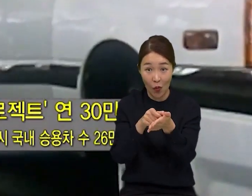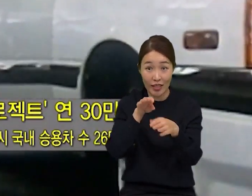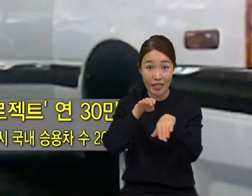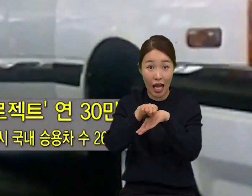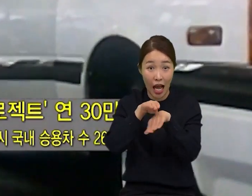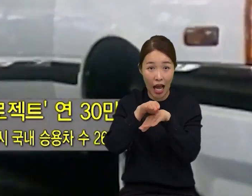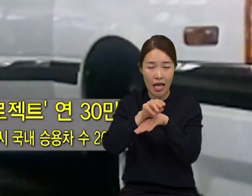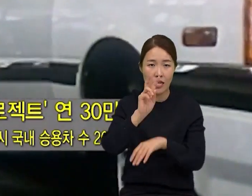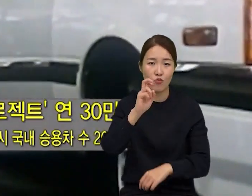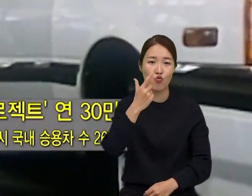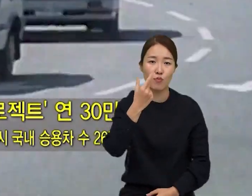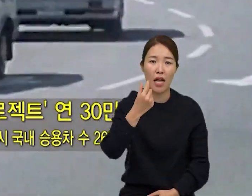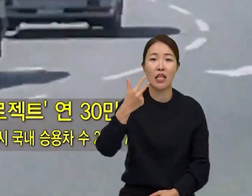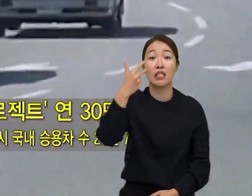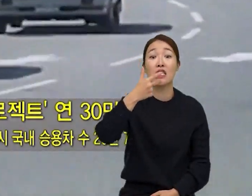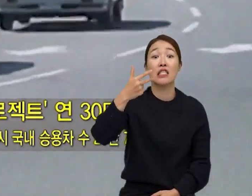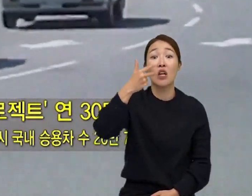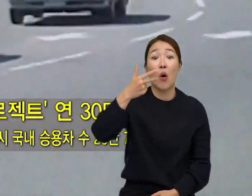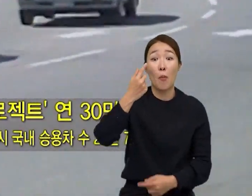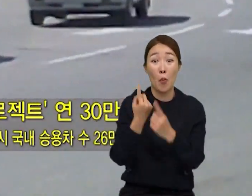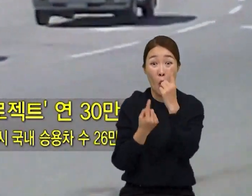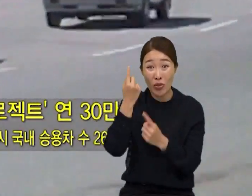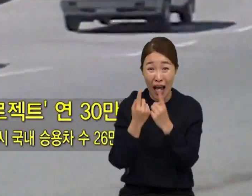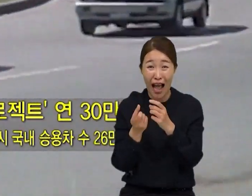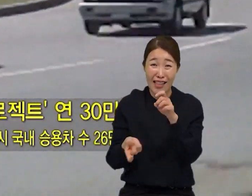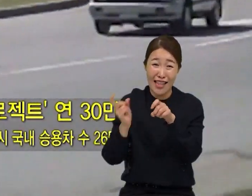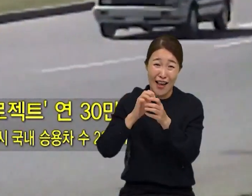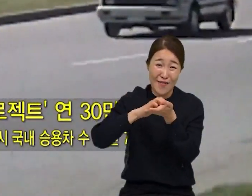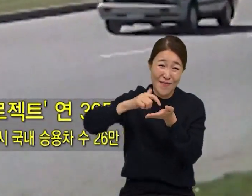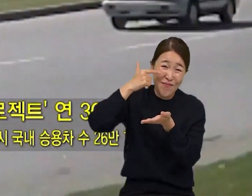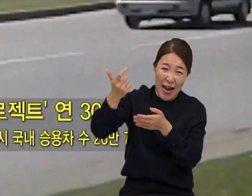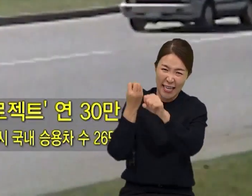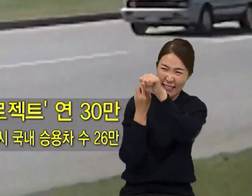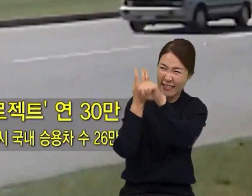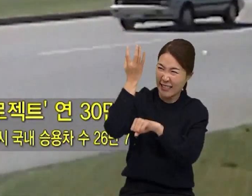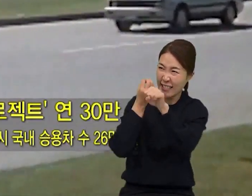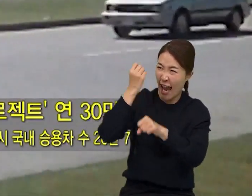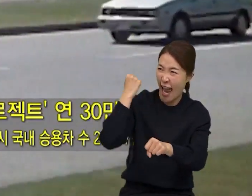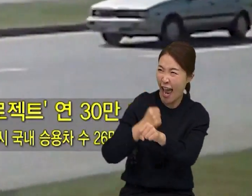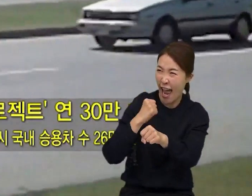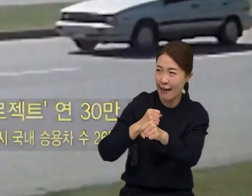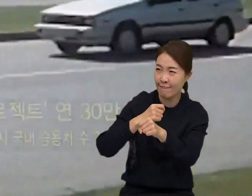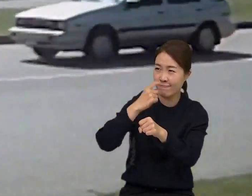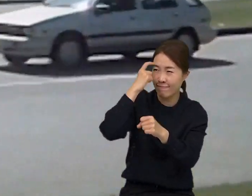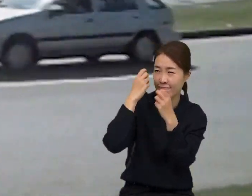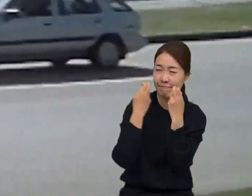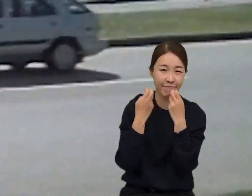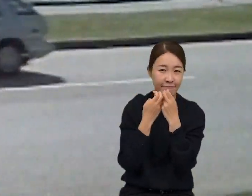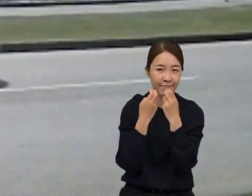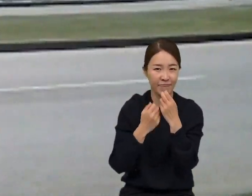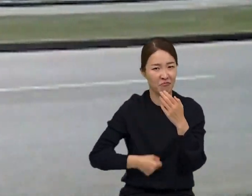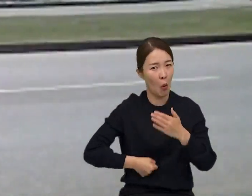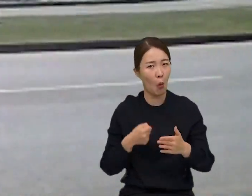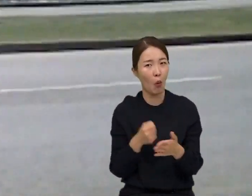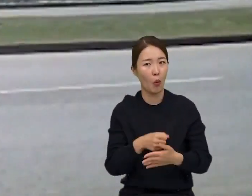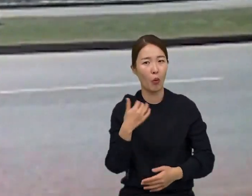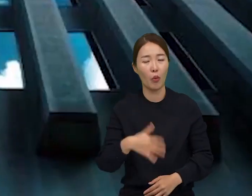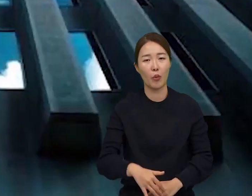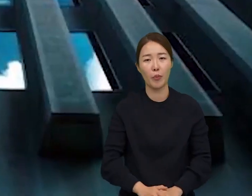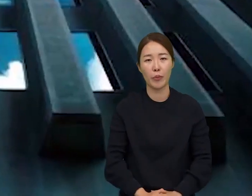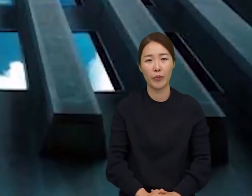승용차 26만 7천 대보다도 많은 수의 자동차를 수출하겠다는 대담한 전략이었다.